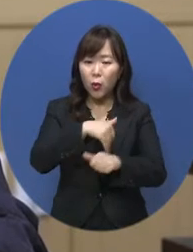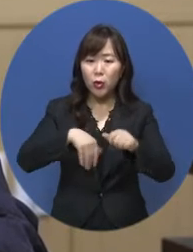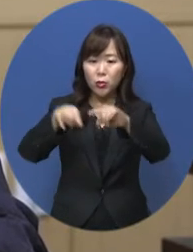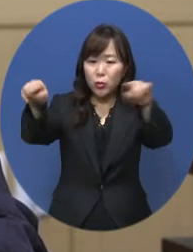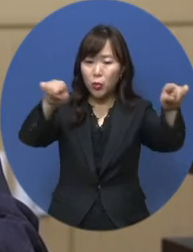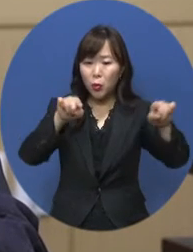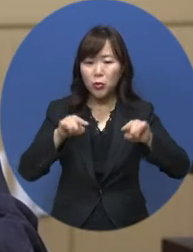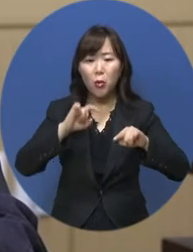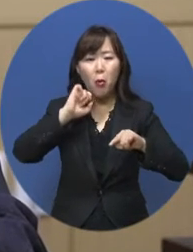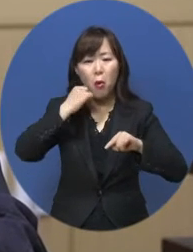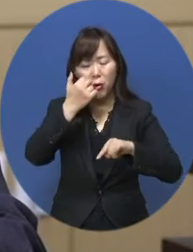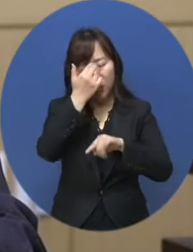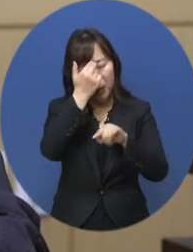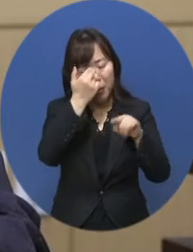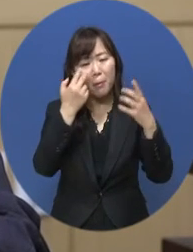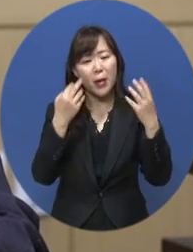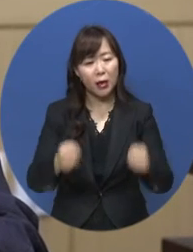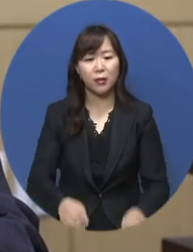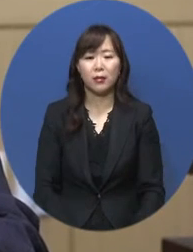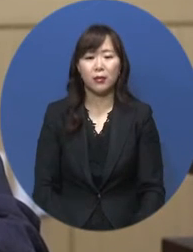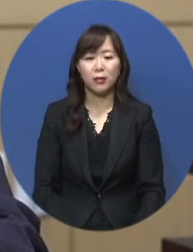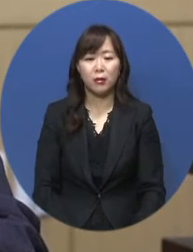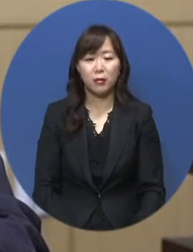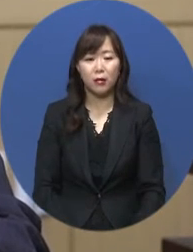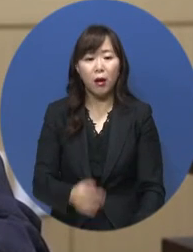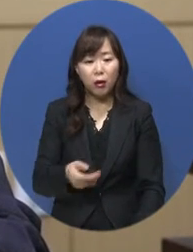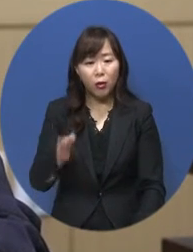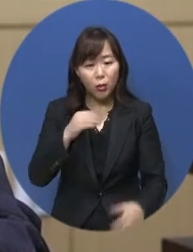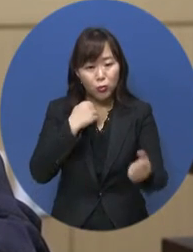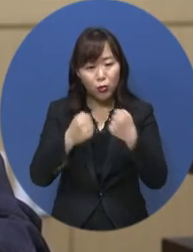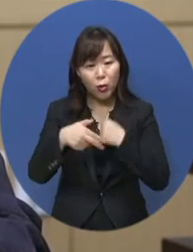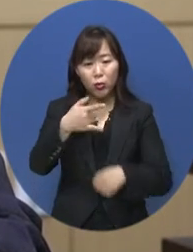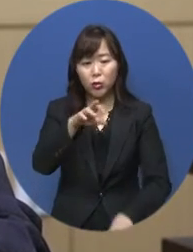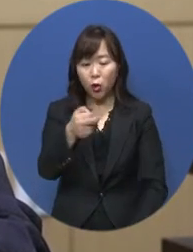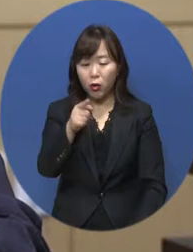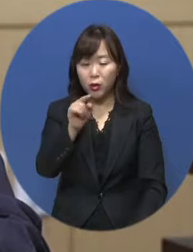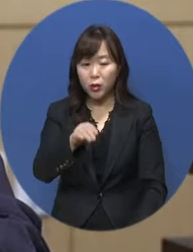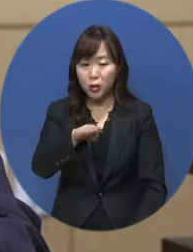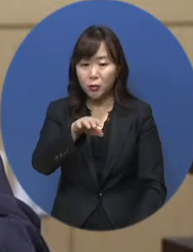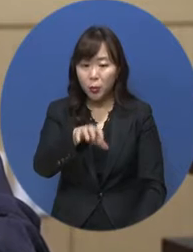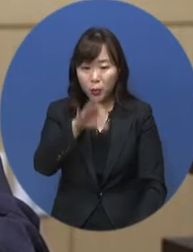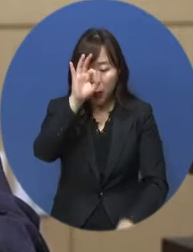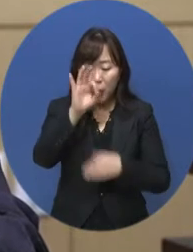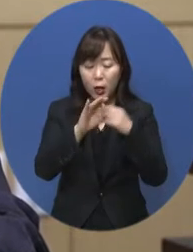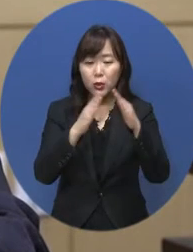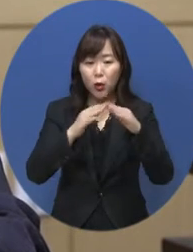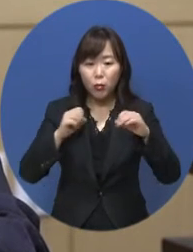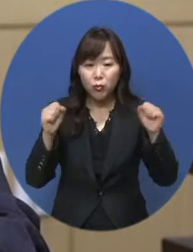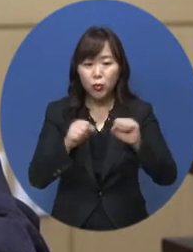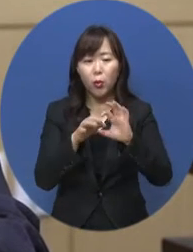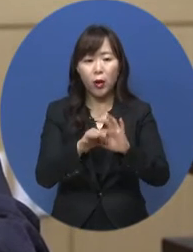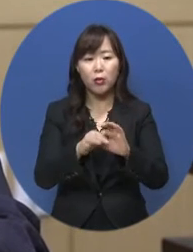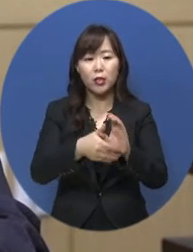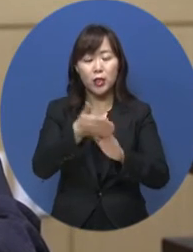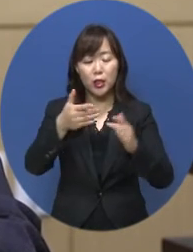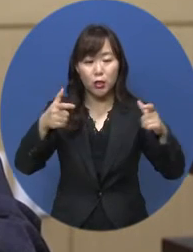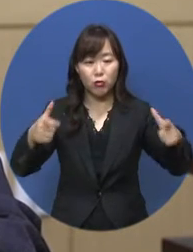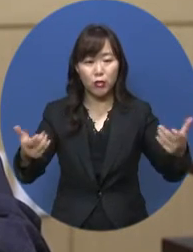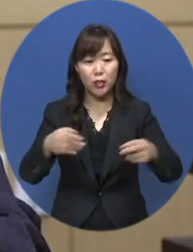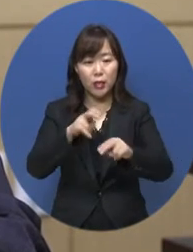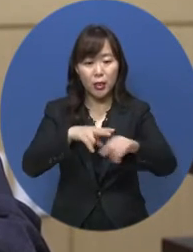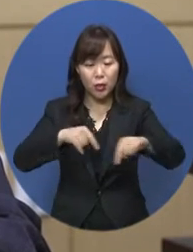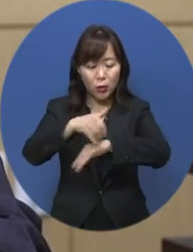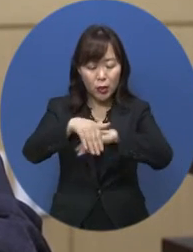전국적으로 어려움을 겪고 있는데요. 그럼에도 불구하고 우리 정읍시가 전라북도에서 주관한 그 시군 일자리 정책